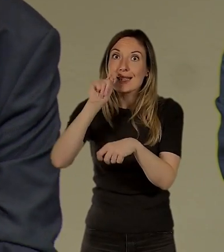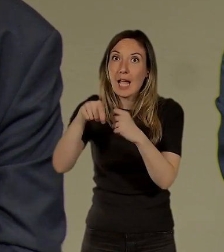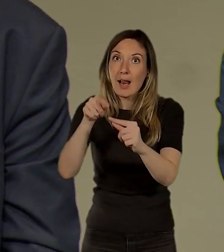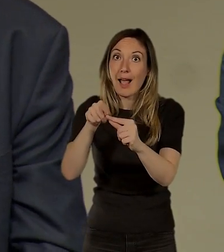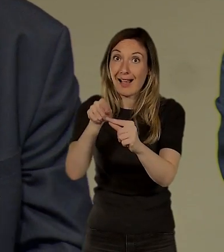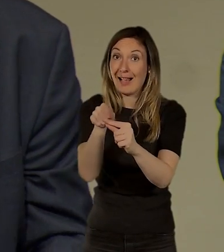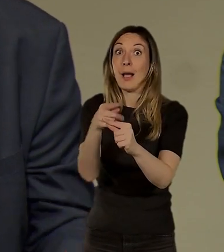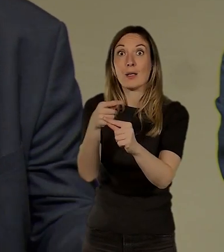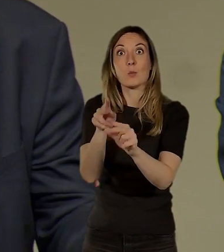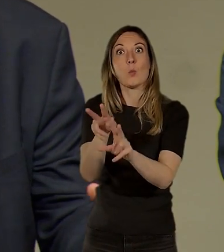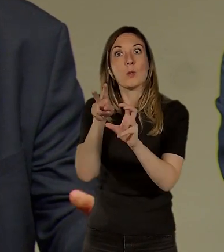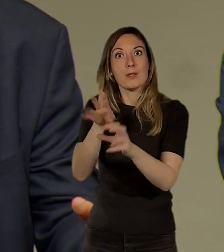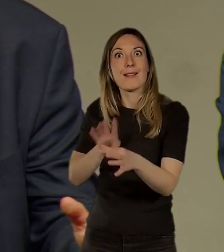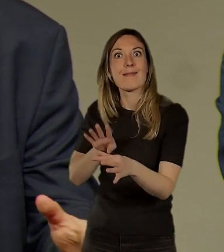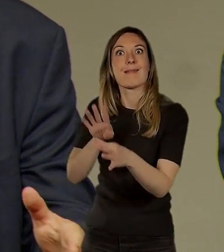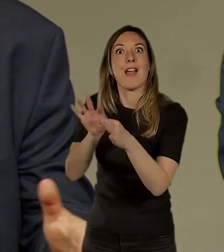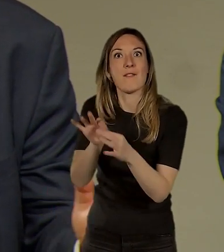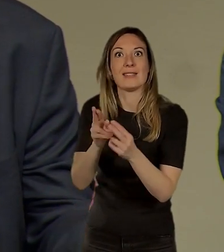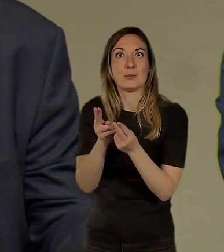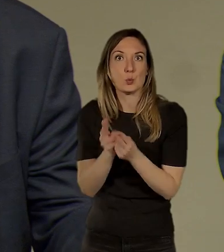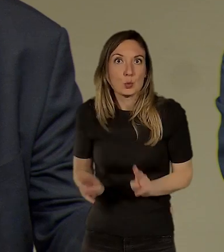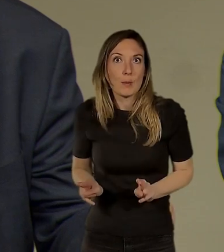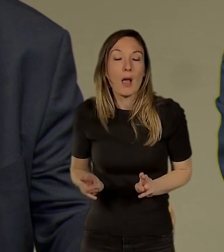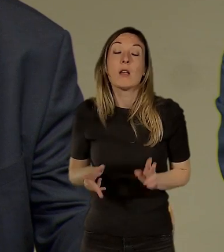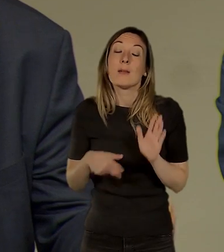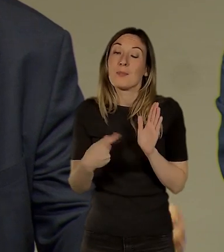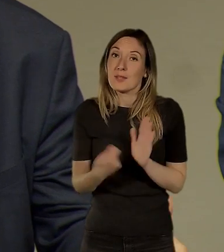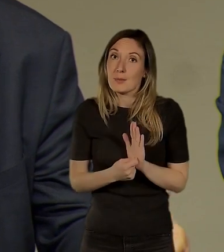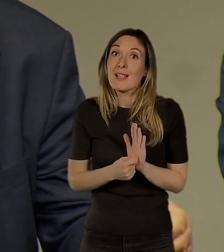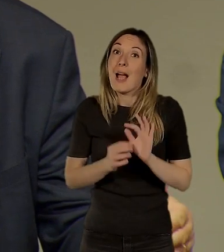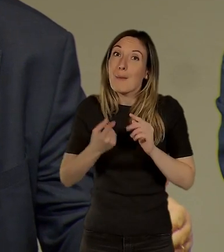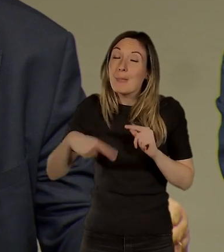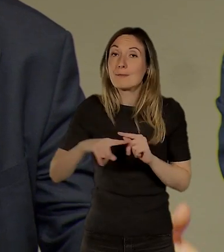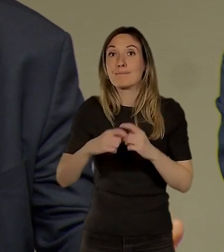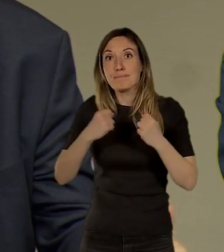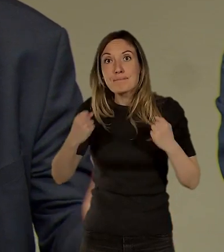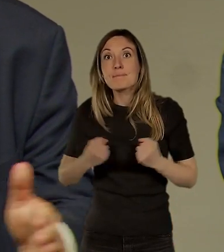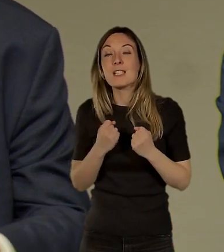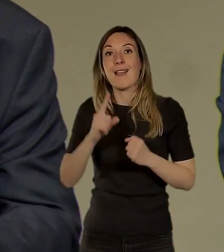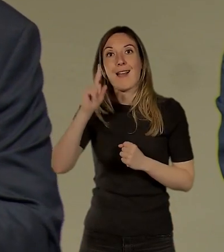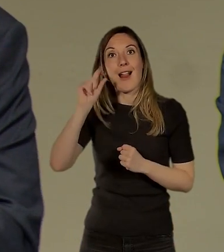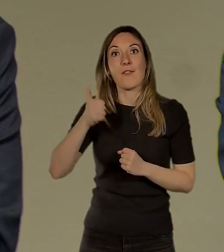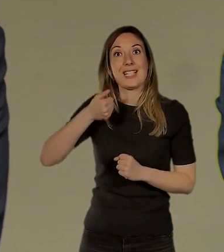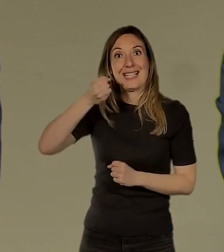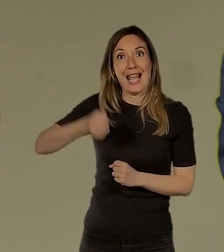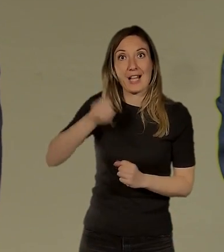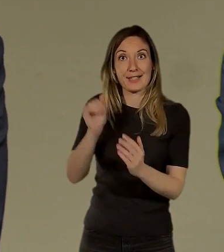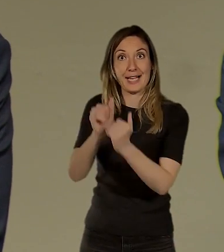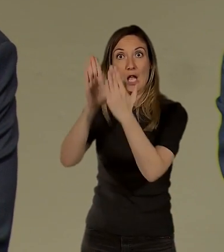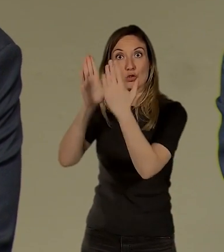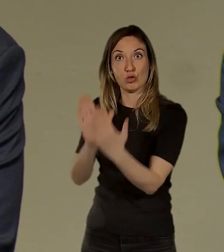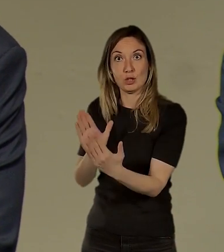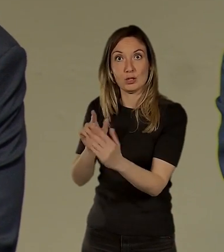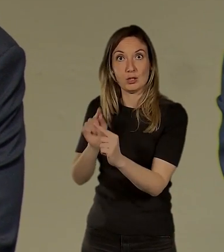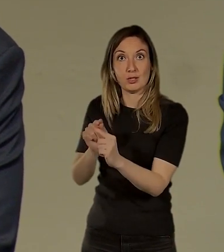Hendrych, a zkusíme posunout vlastně tu část mezi Hlavákem a